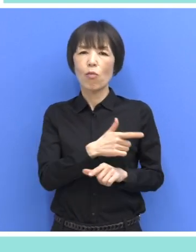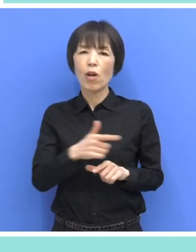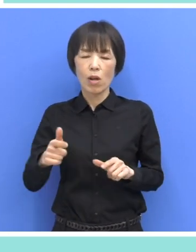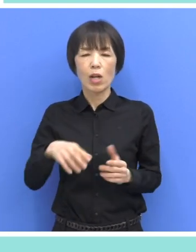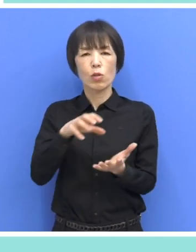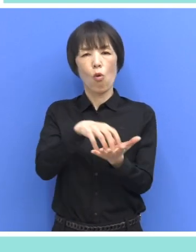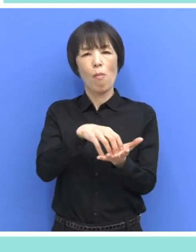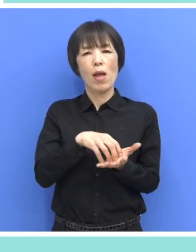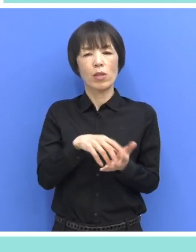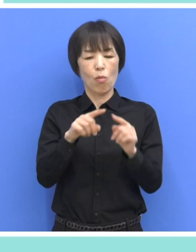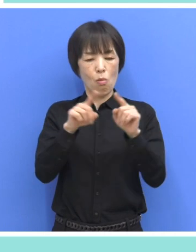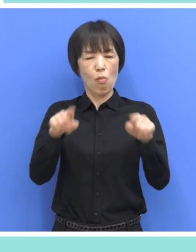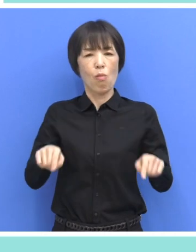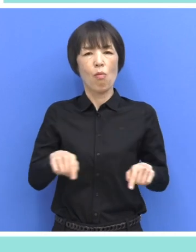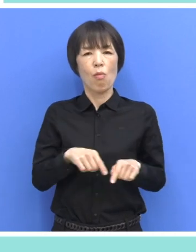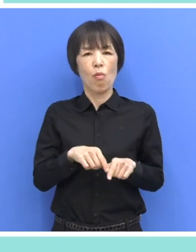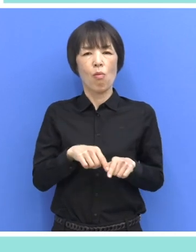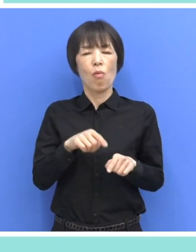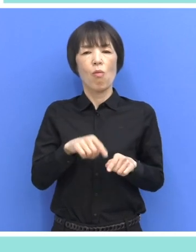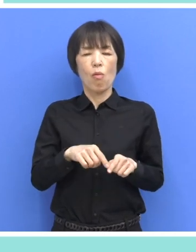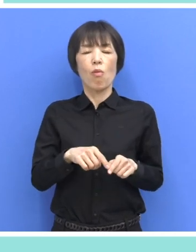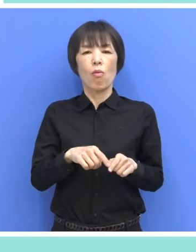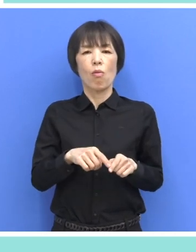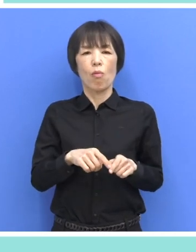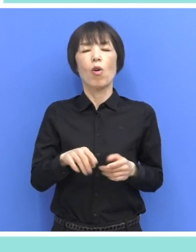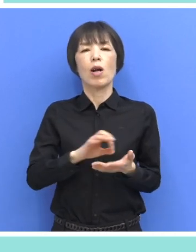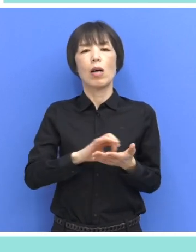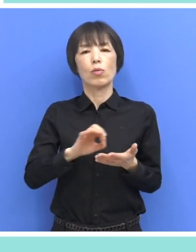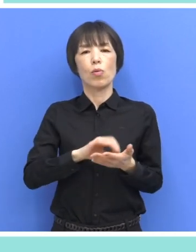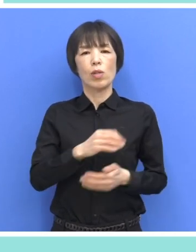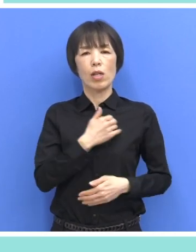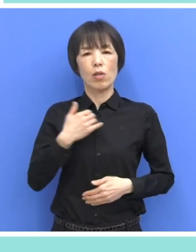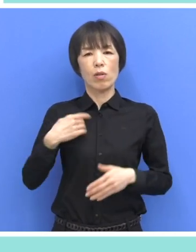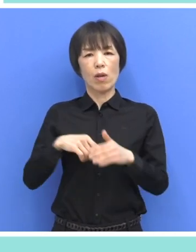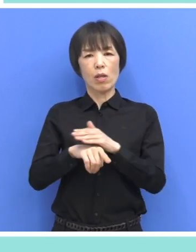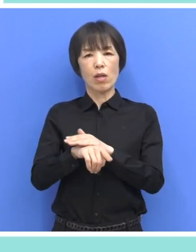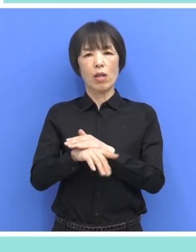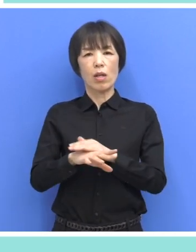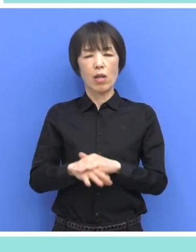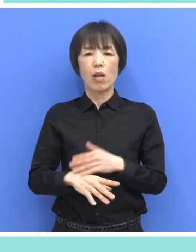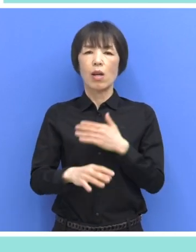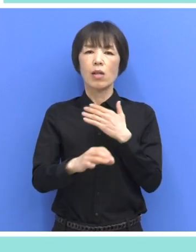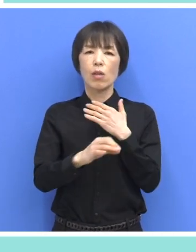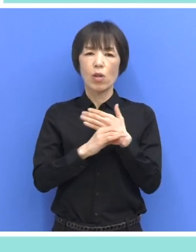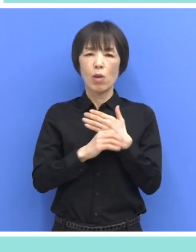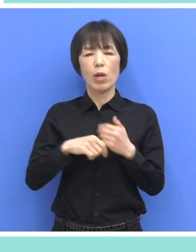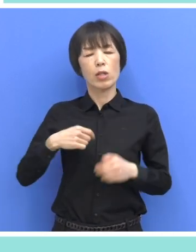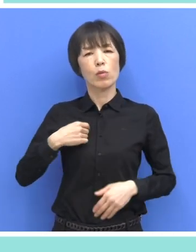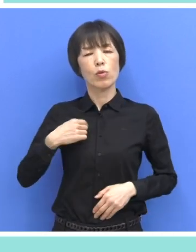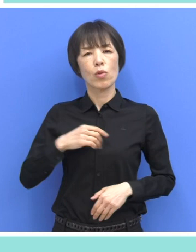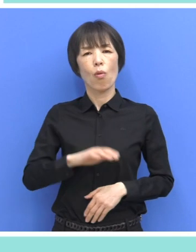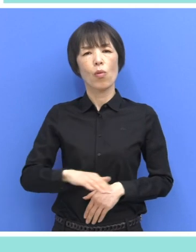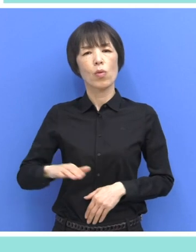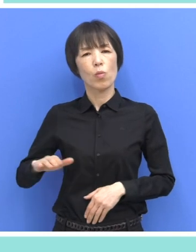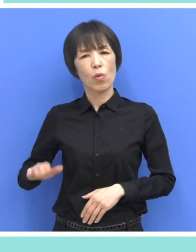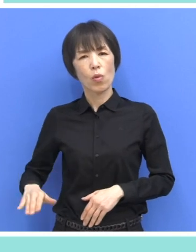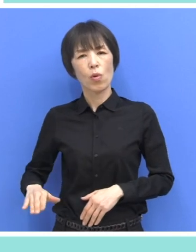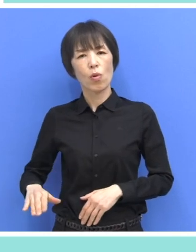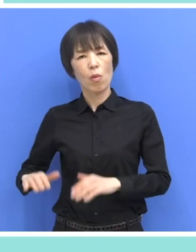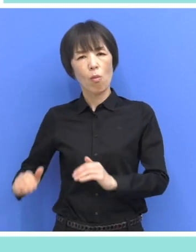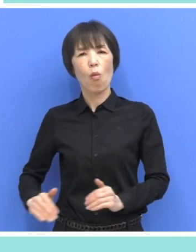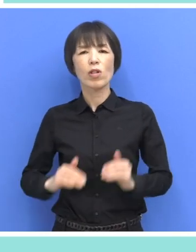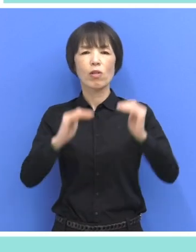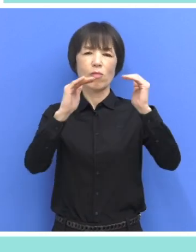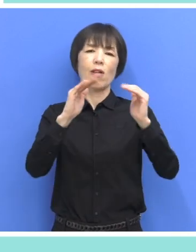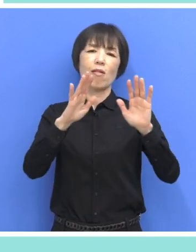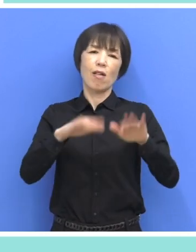を証明する、証明書として活用することができるということです。例えばうちも子どもたちが大き